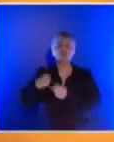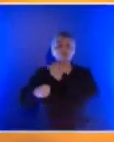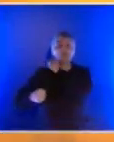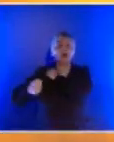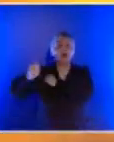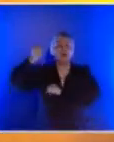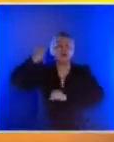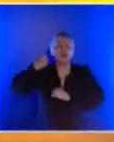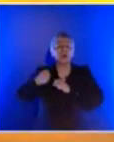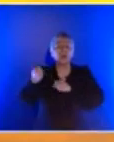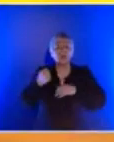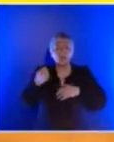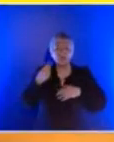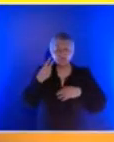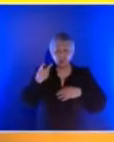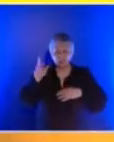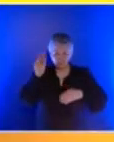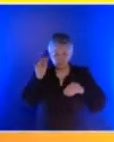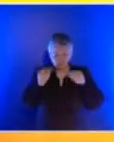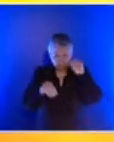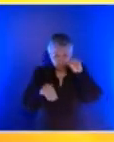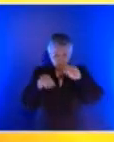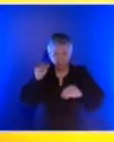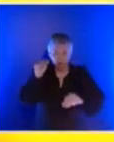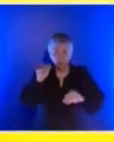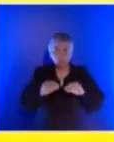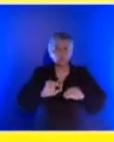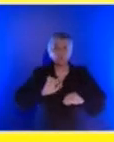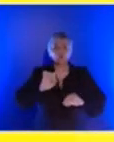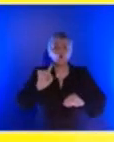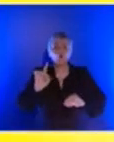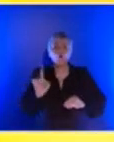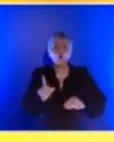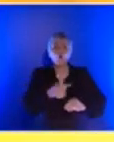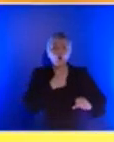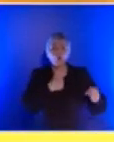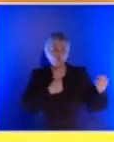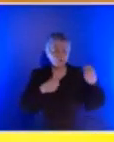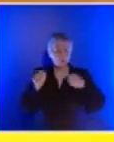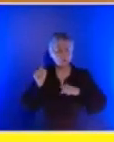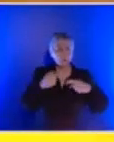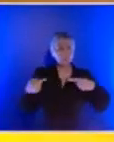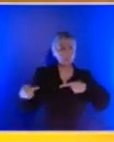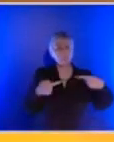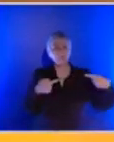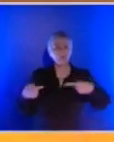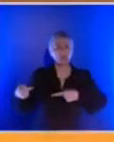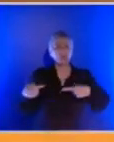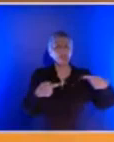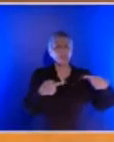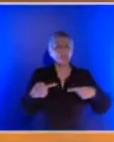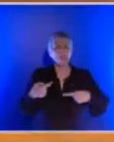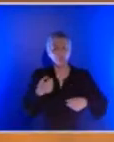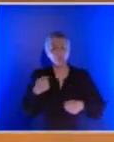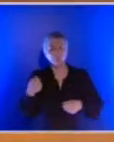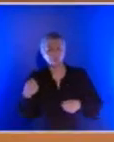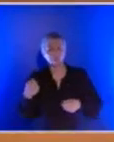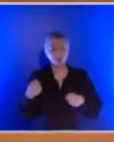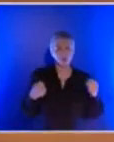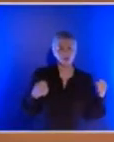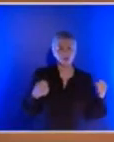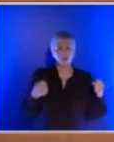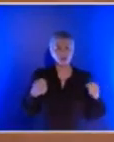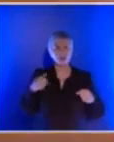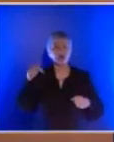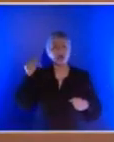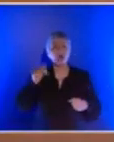κοινωνικές ανισότητες το επίκεντρο της αντιπαράθεσης δεξιάς-αριστεράς. Οι πιο πρόσφατες στην Αμερική,